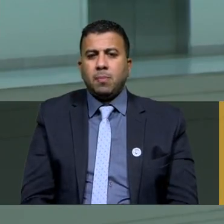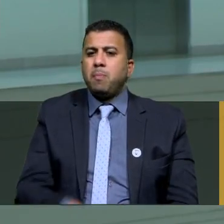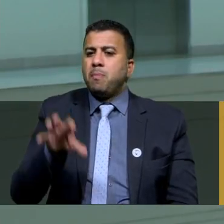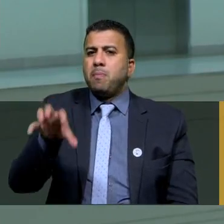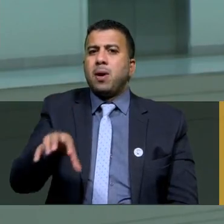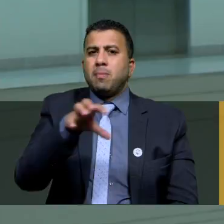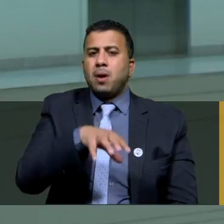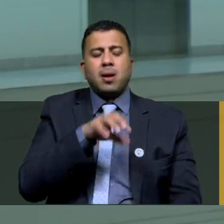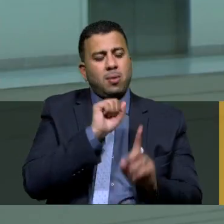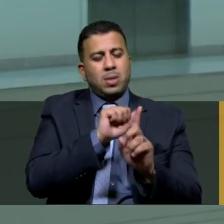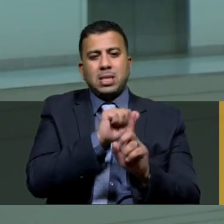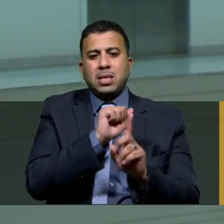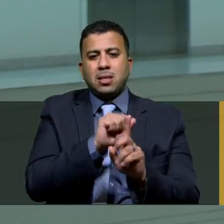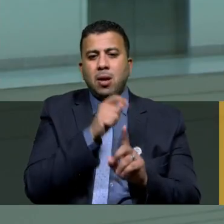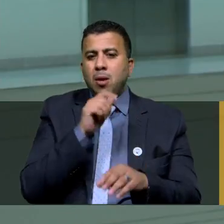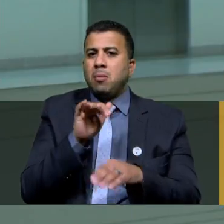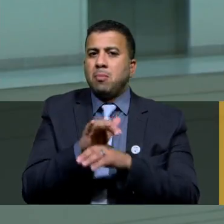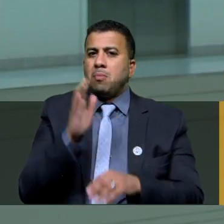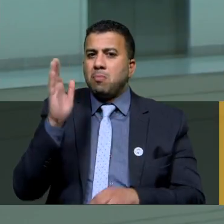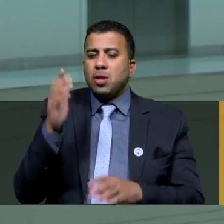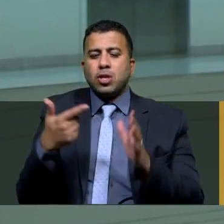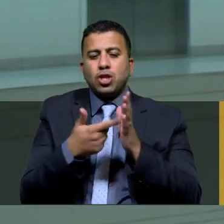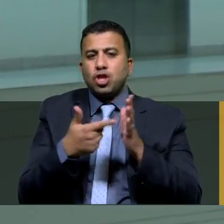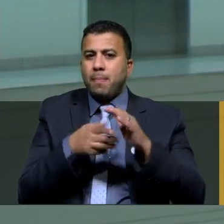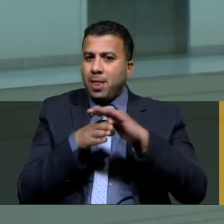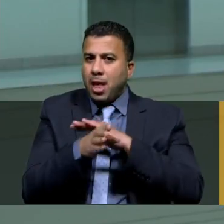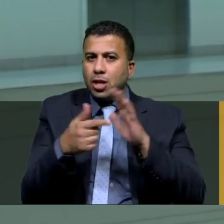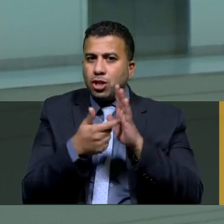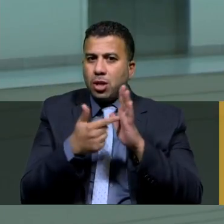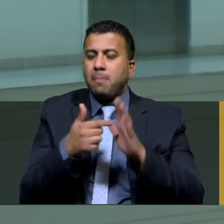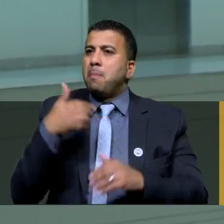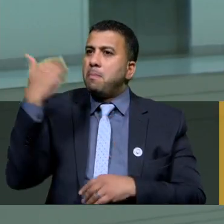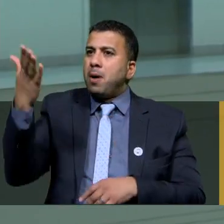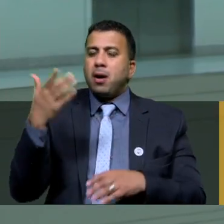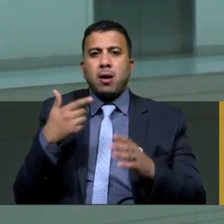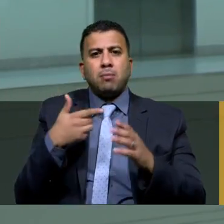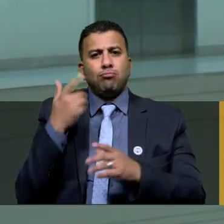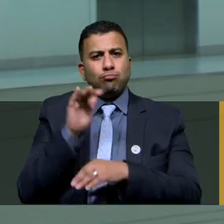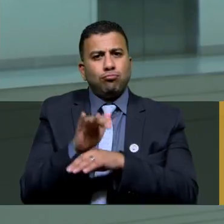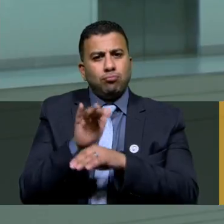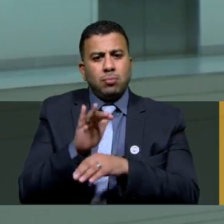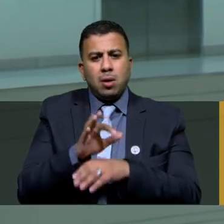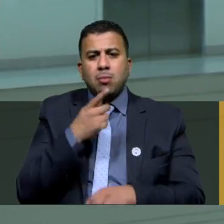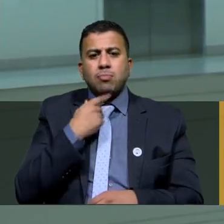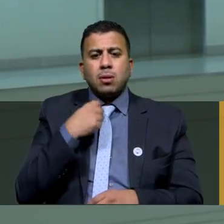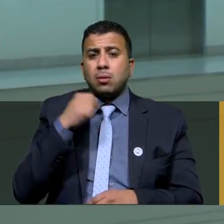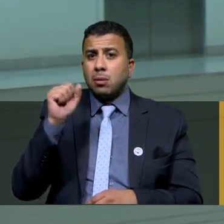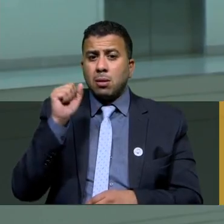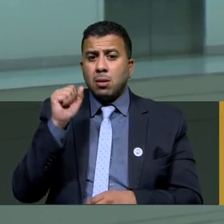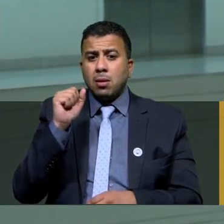الأماكن أو الاختصاصات، يعني محاضرين من داخل الجامعة ومحاضرين راح يكون من خارج الجامعة، الذين لديهم